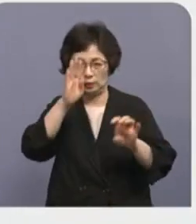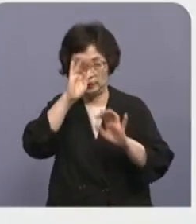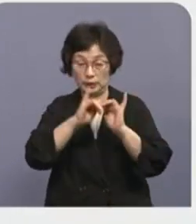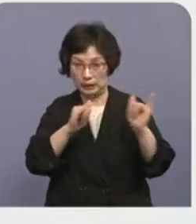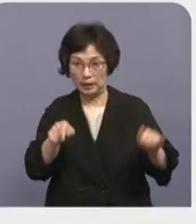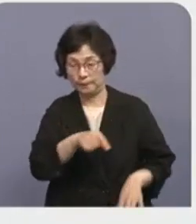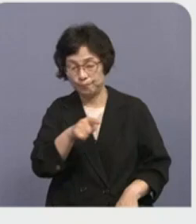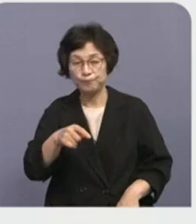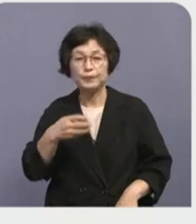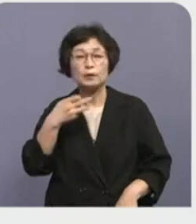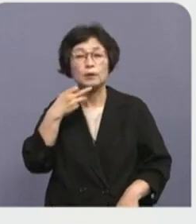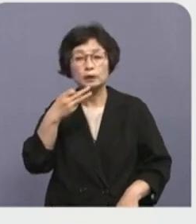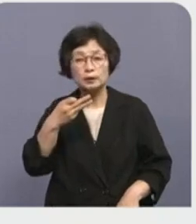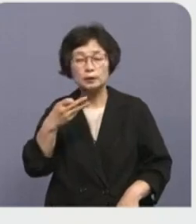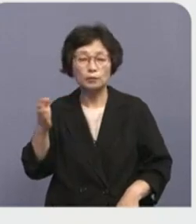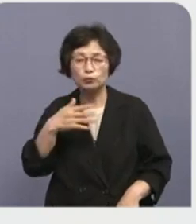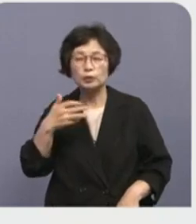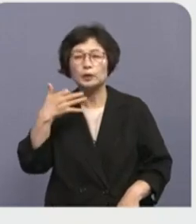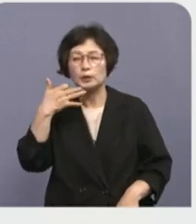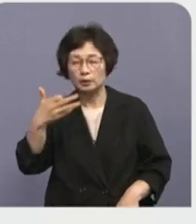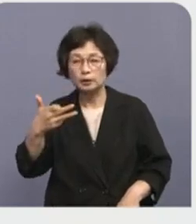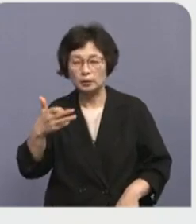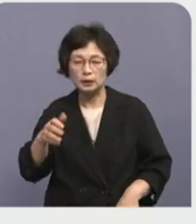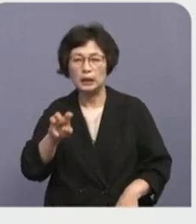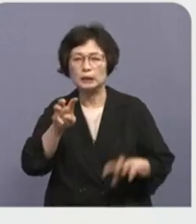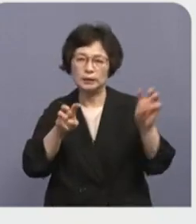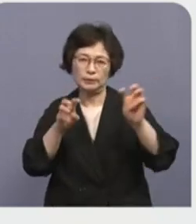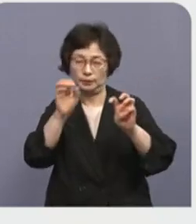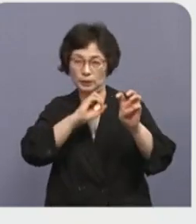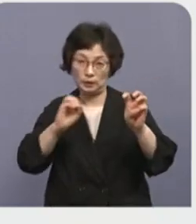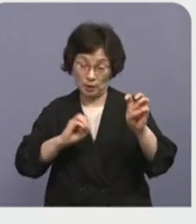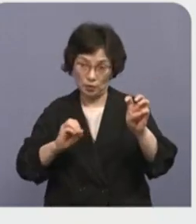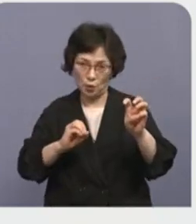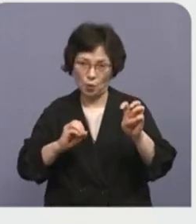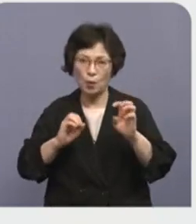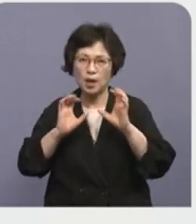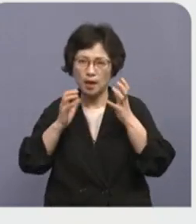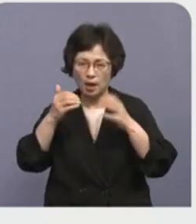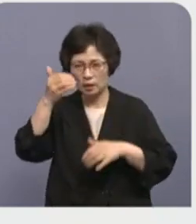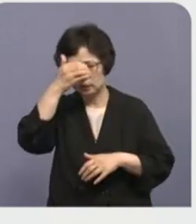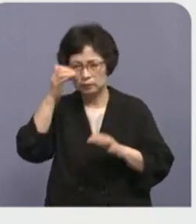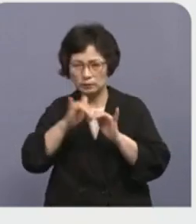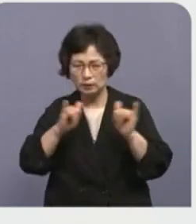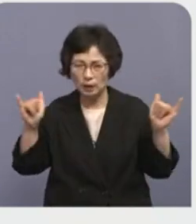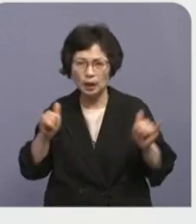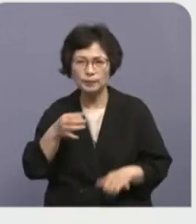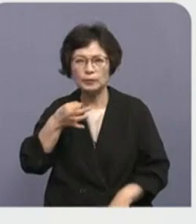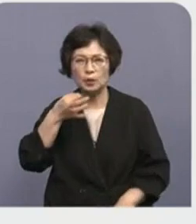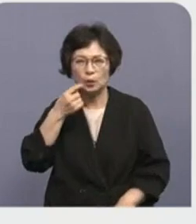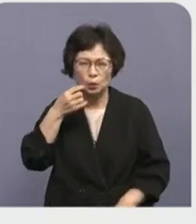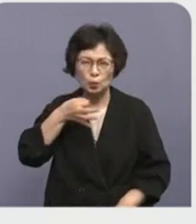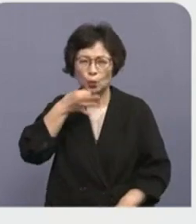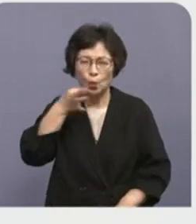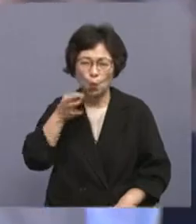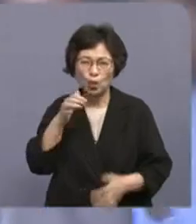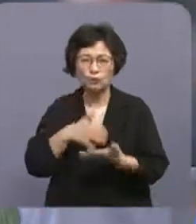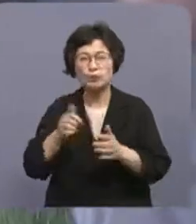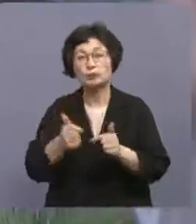가깝고 13살에서 18살도 30%에 달하는 등 어린이와 청소년들 사이에서 크게 유행하고